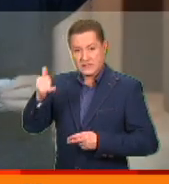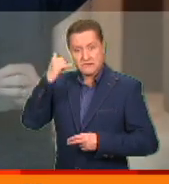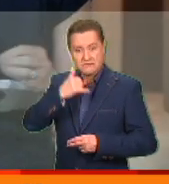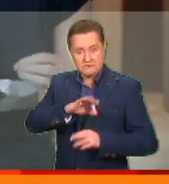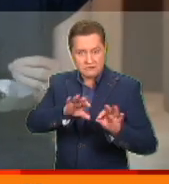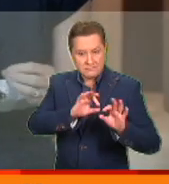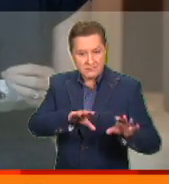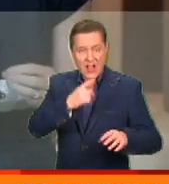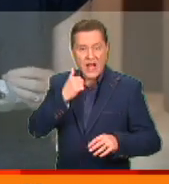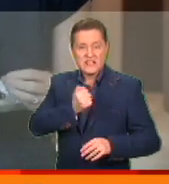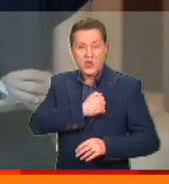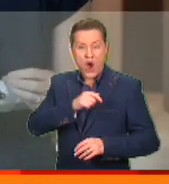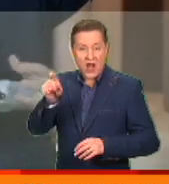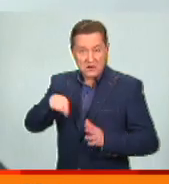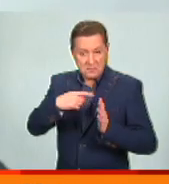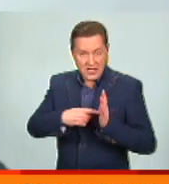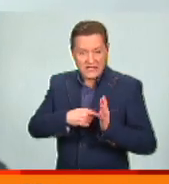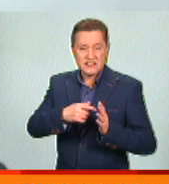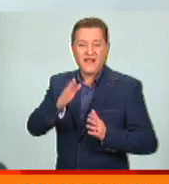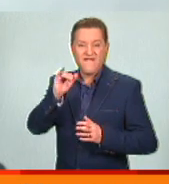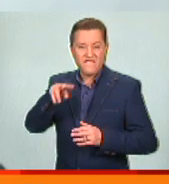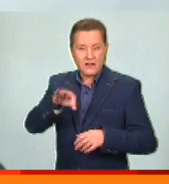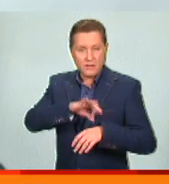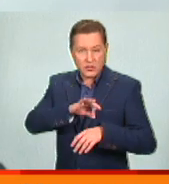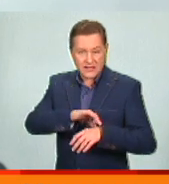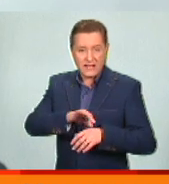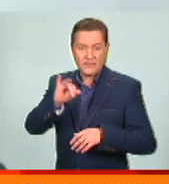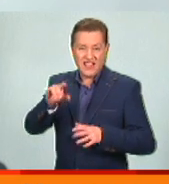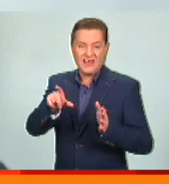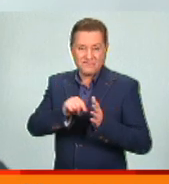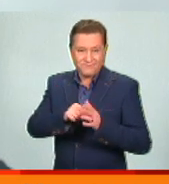хлопчик у Красноармійську. ВІЛ позитивний із синдромом Дауна.